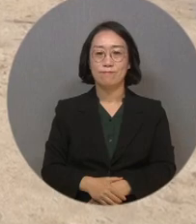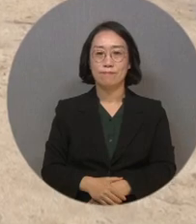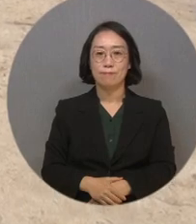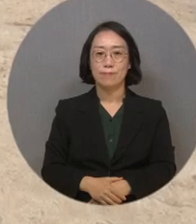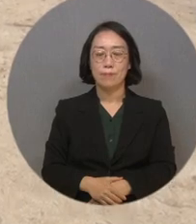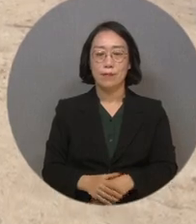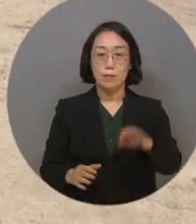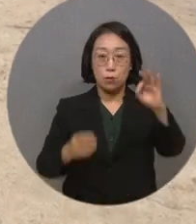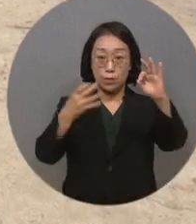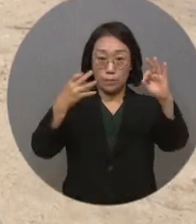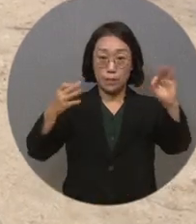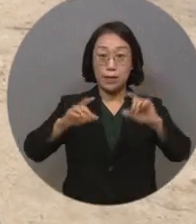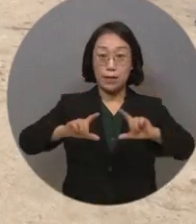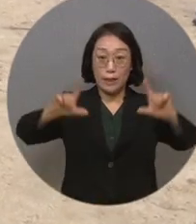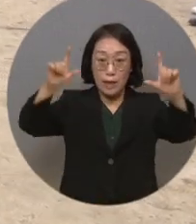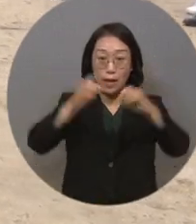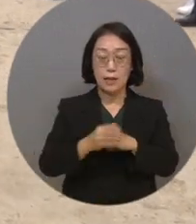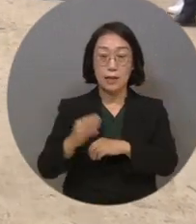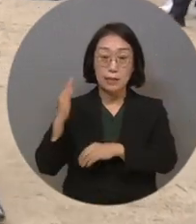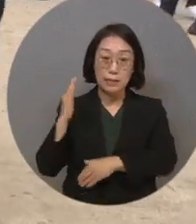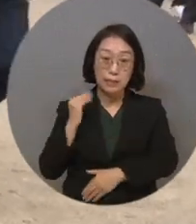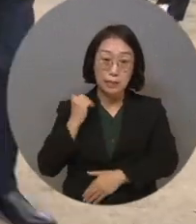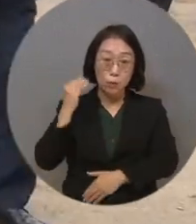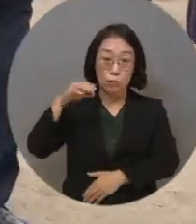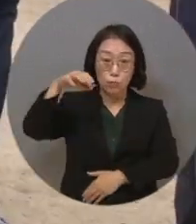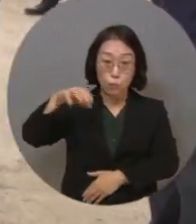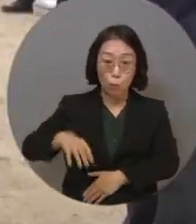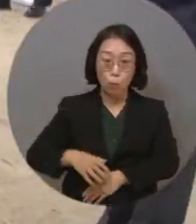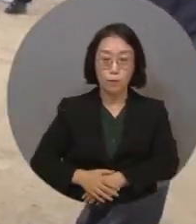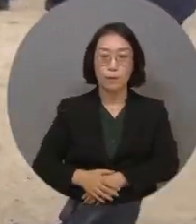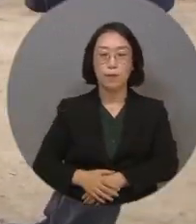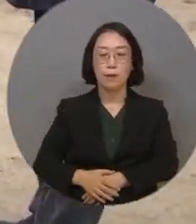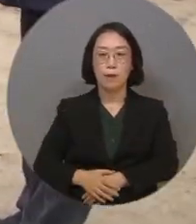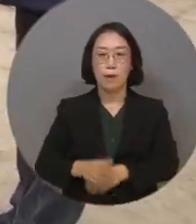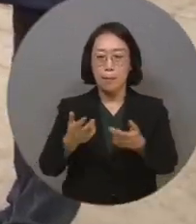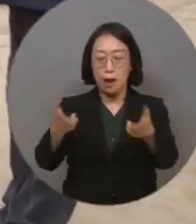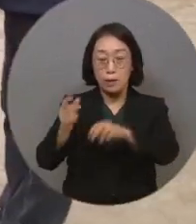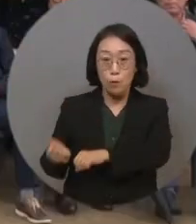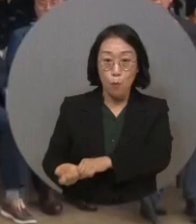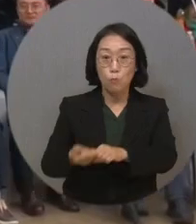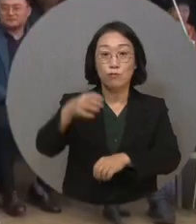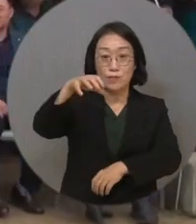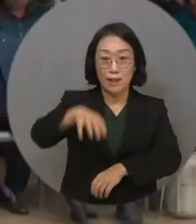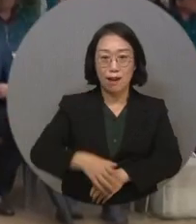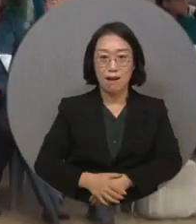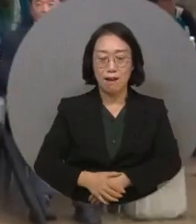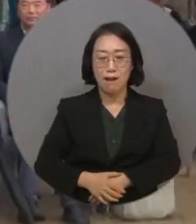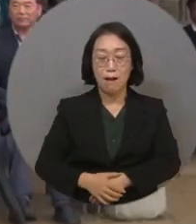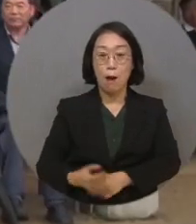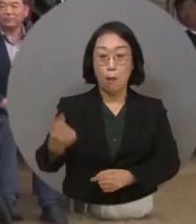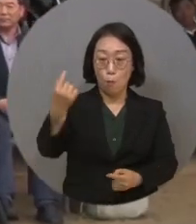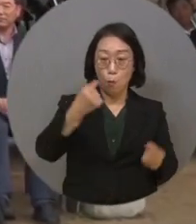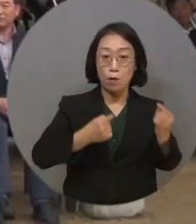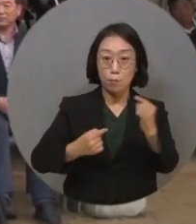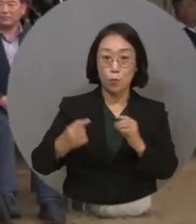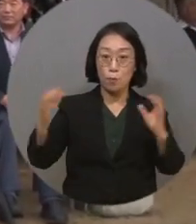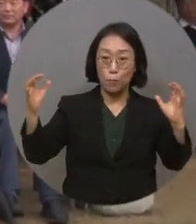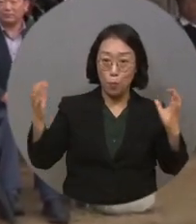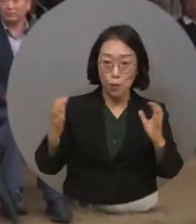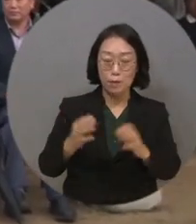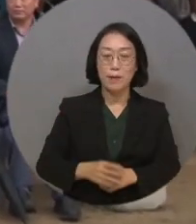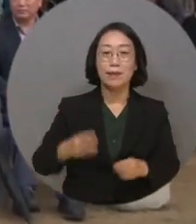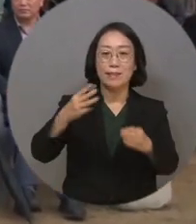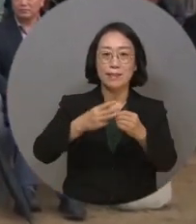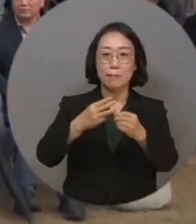지난 14일 의정부시 파크골프장. 전동 휠체어를 탄 시민들이 모여듭니다. 장애인 파크골프협회 3대